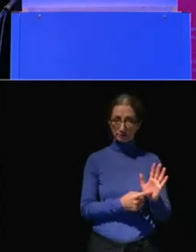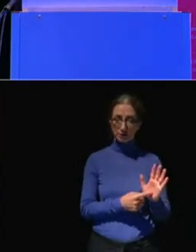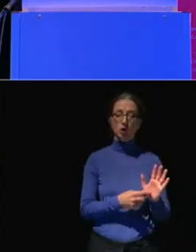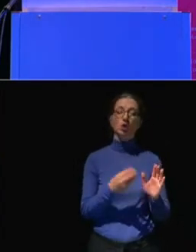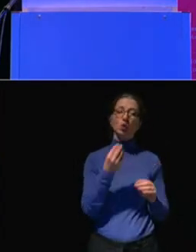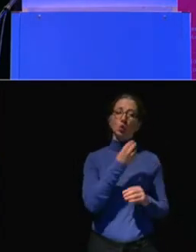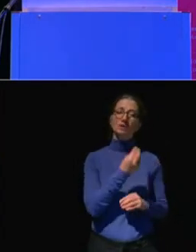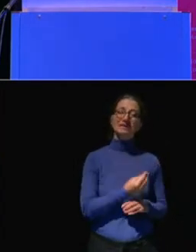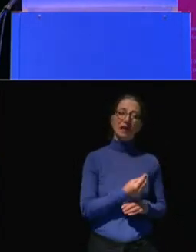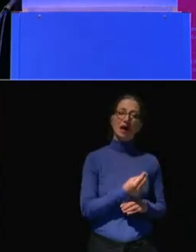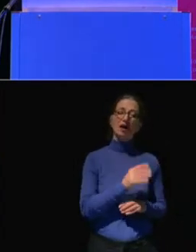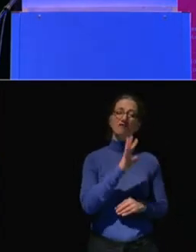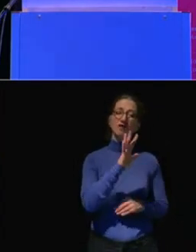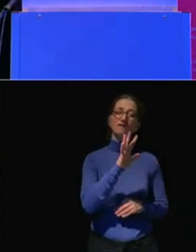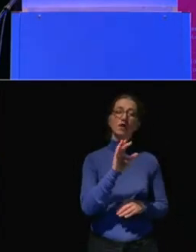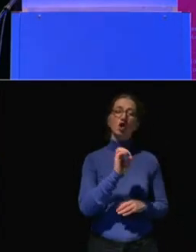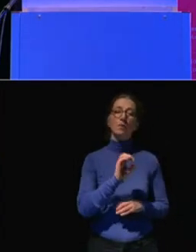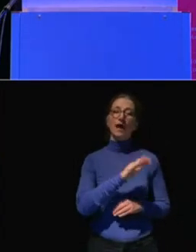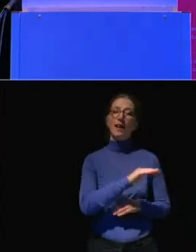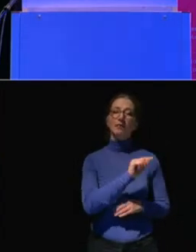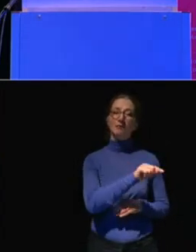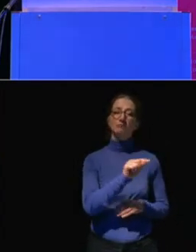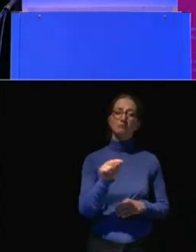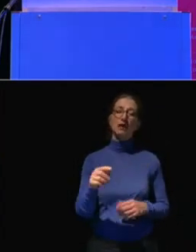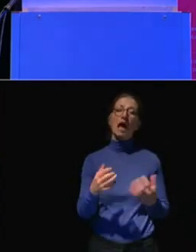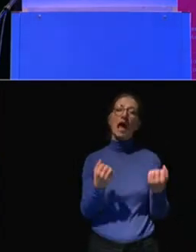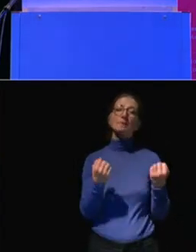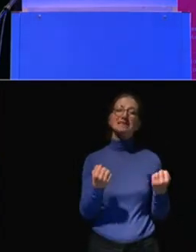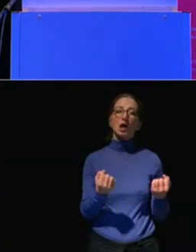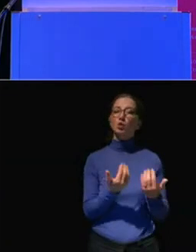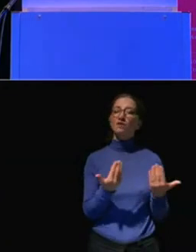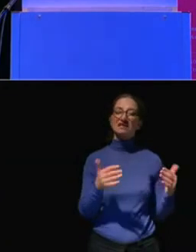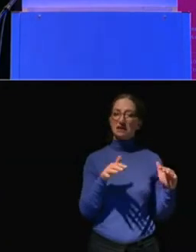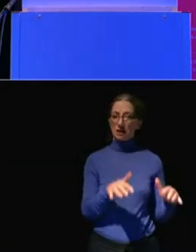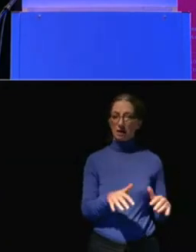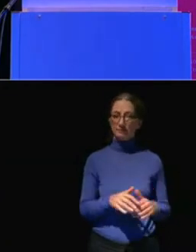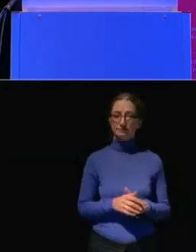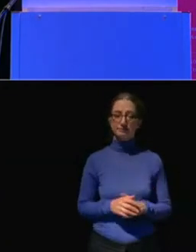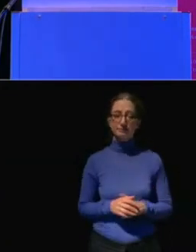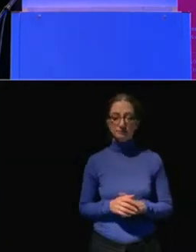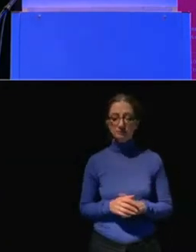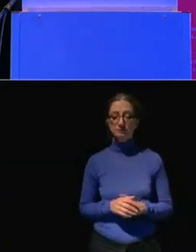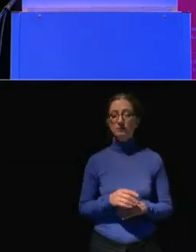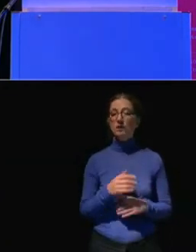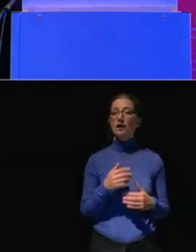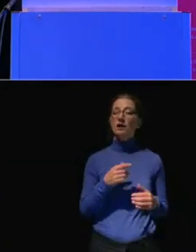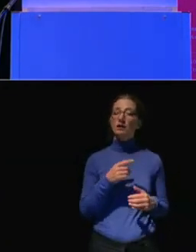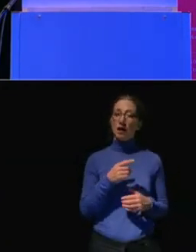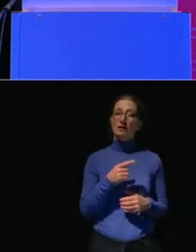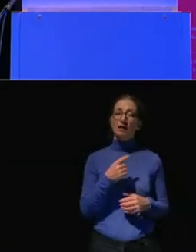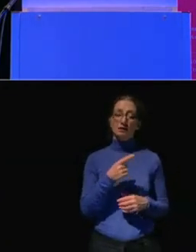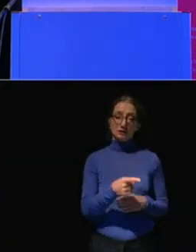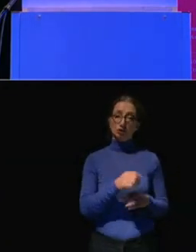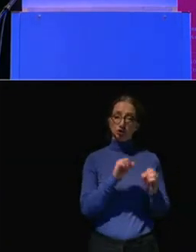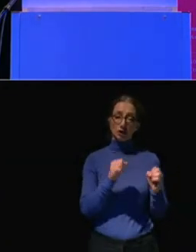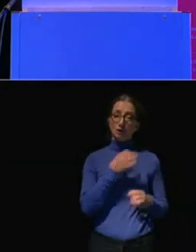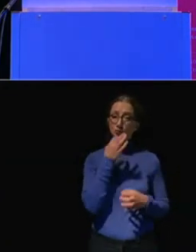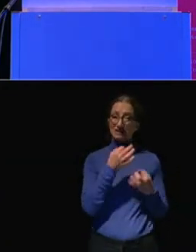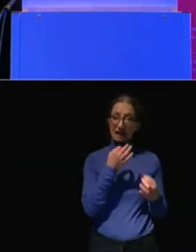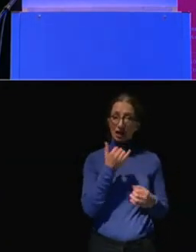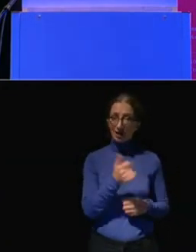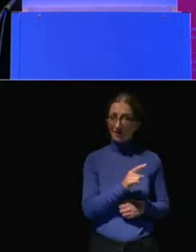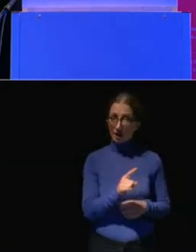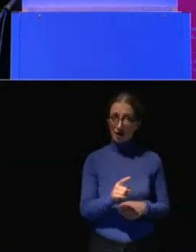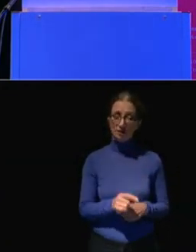und Kulturschaffende in den 5 europäischen Ländern abgesichert sind, ob es spezielle Systeme gibt, wie diese